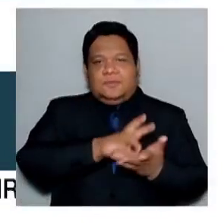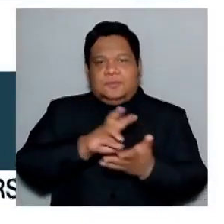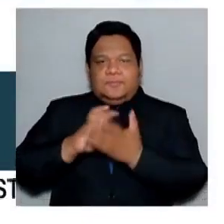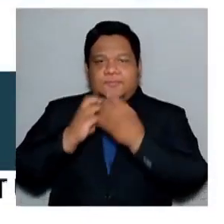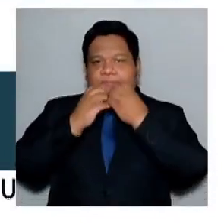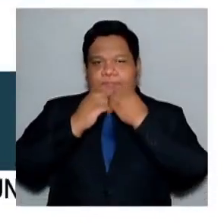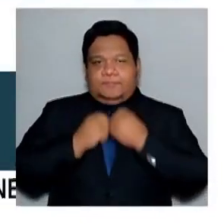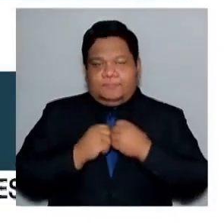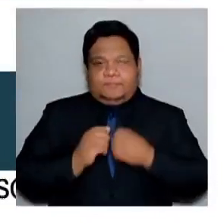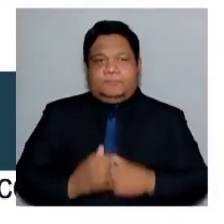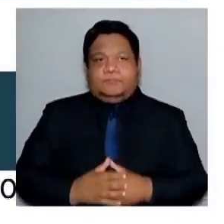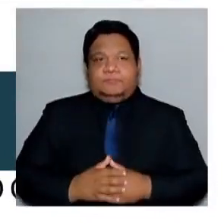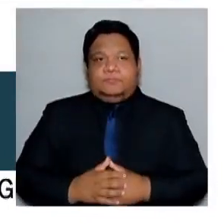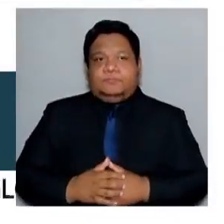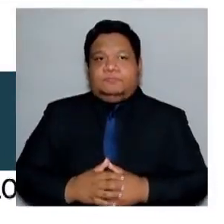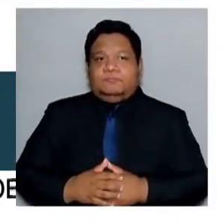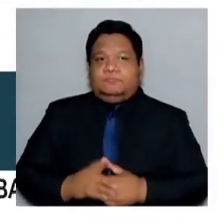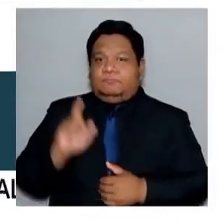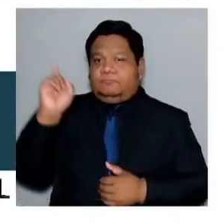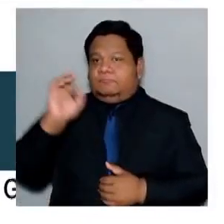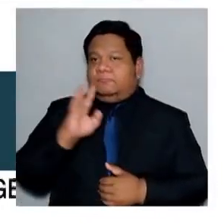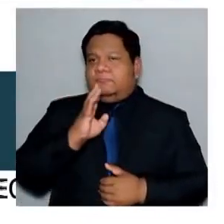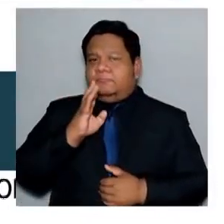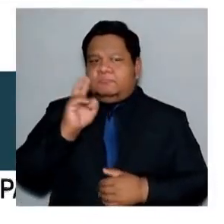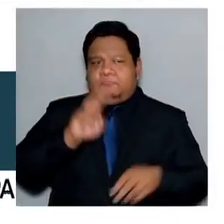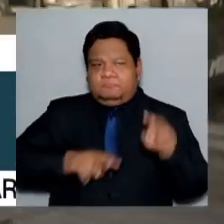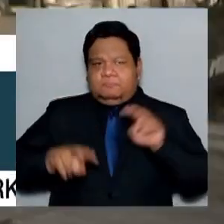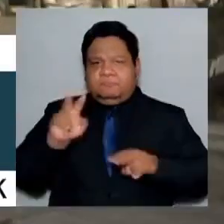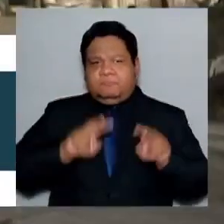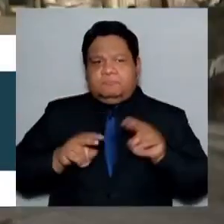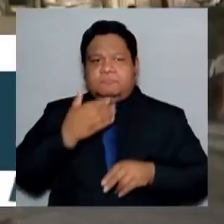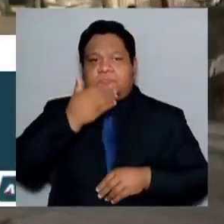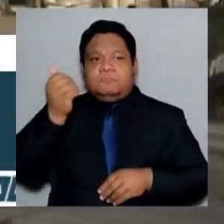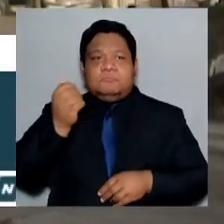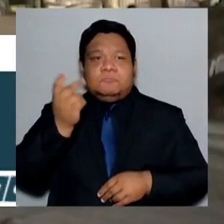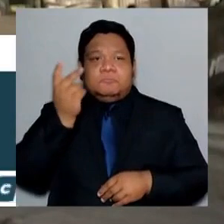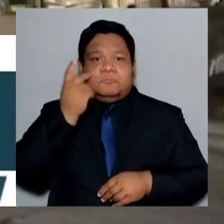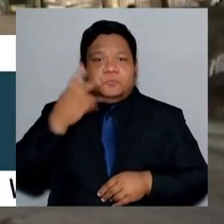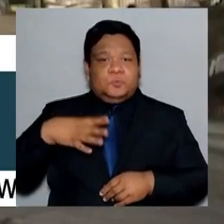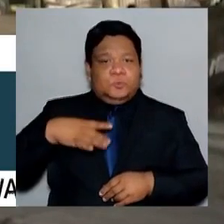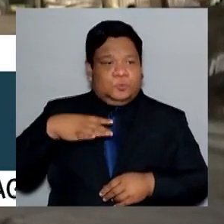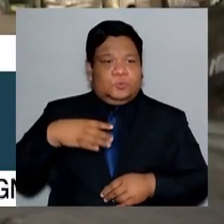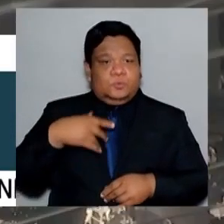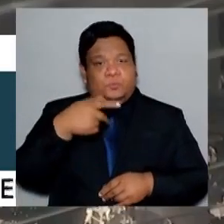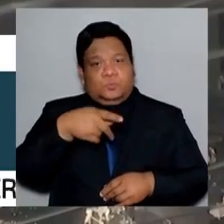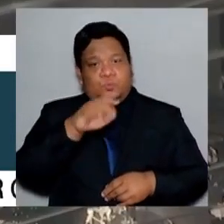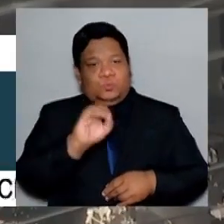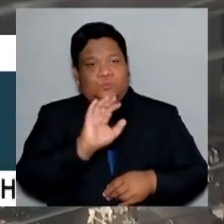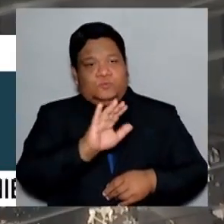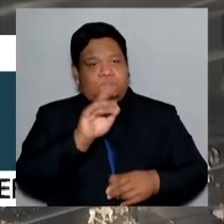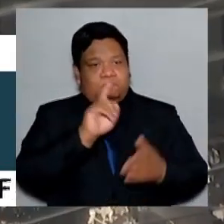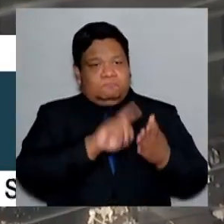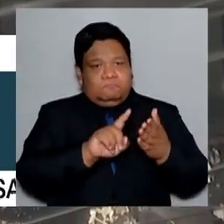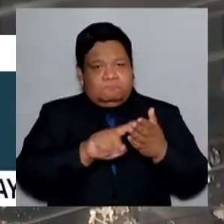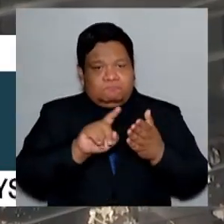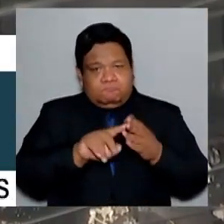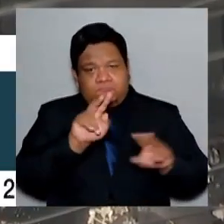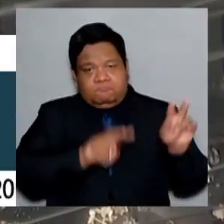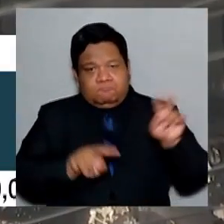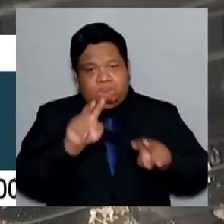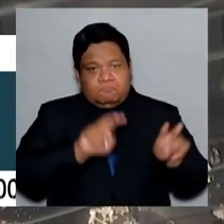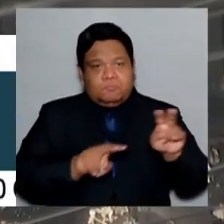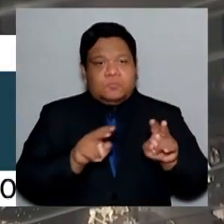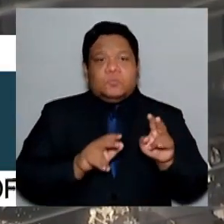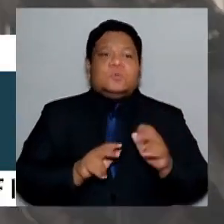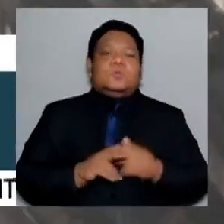Lahat yun, titignan natin na mabuti. Pero syempre, hintayin natin din yung ating post office to release their own engagement on this, yung kanilang mga pagtataya